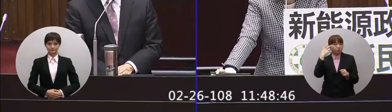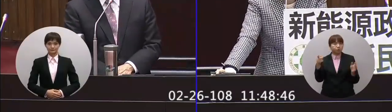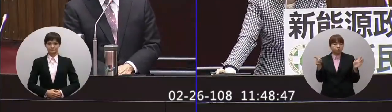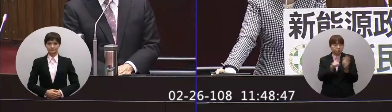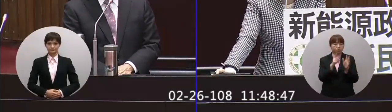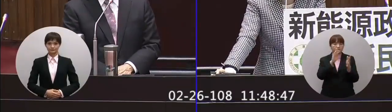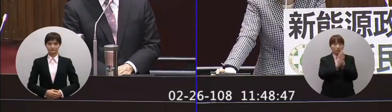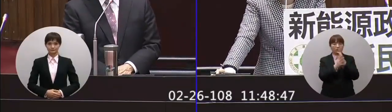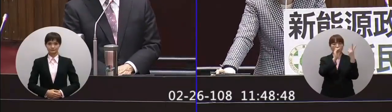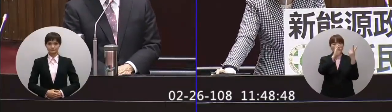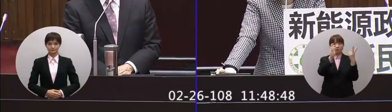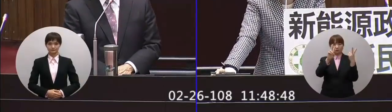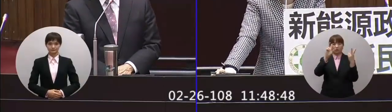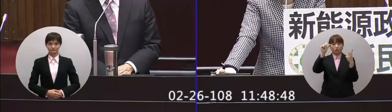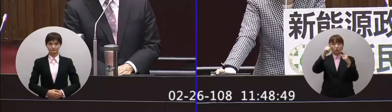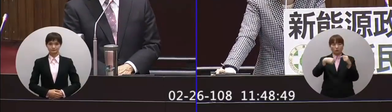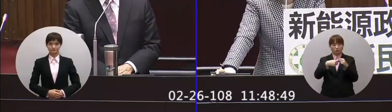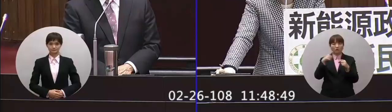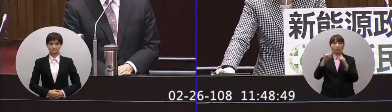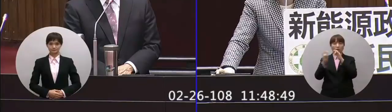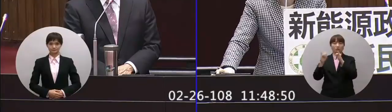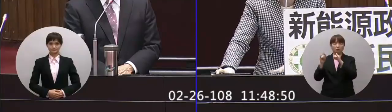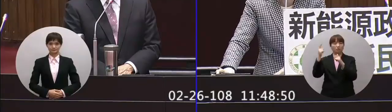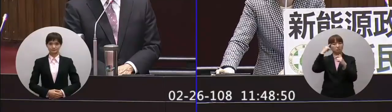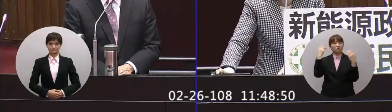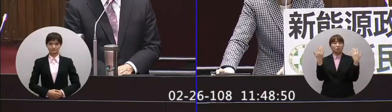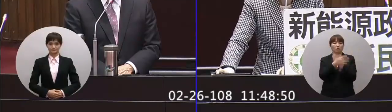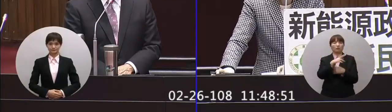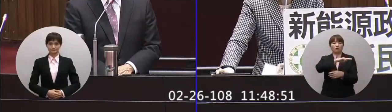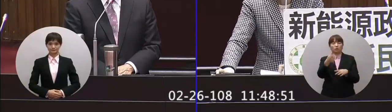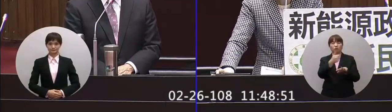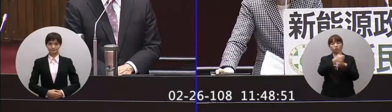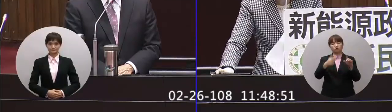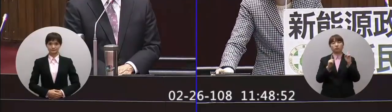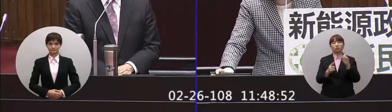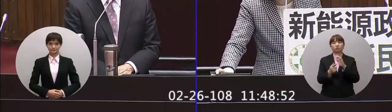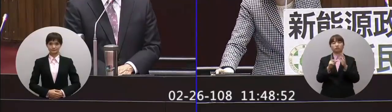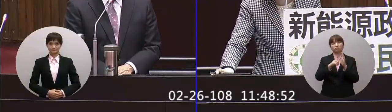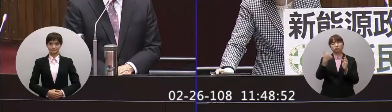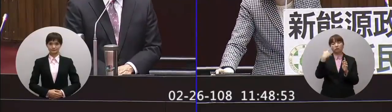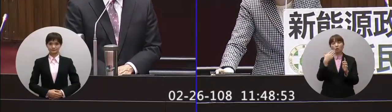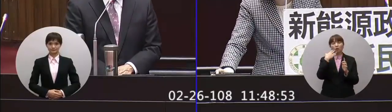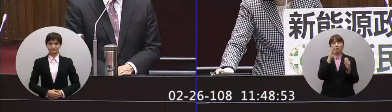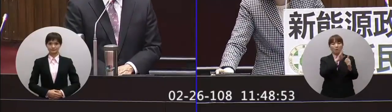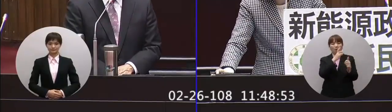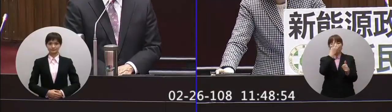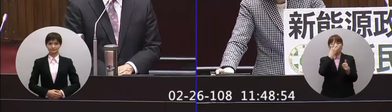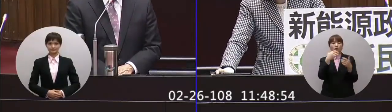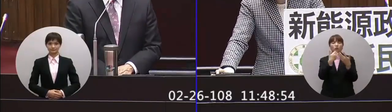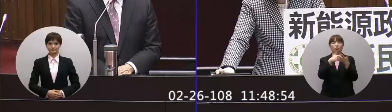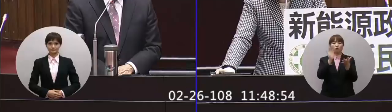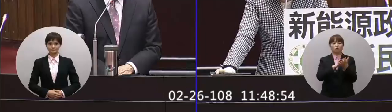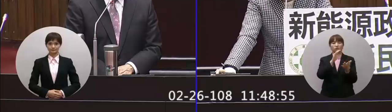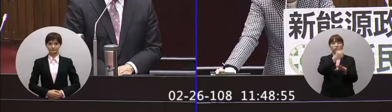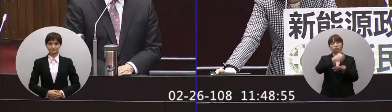众恐怕还要再次做出选择，恐怕是换政府比较快了。如果现在政府讲不听，就是直接换掉最好。